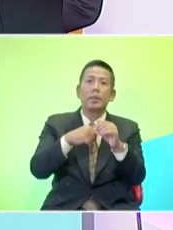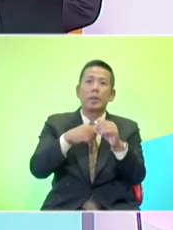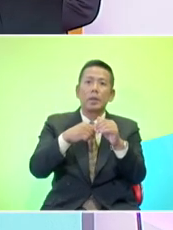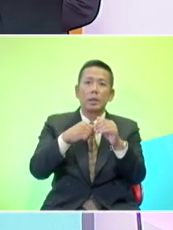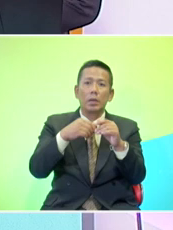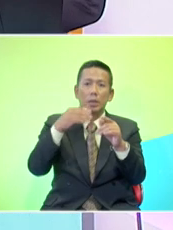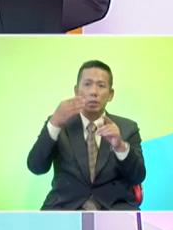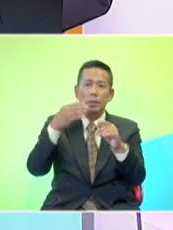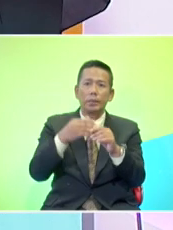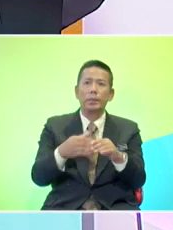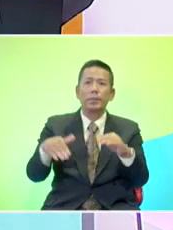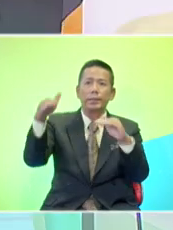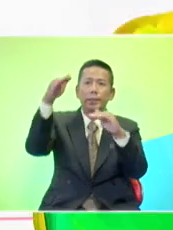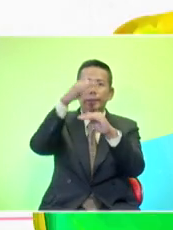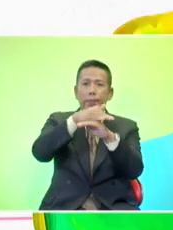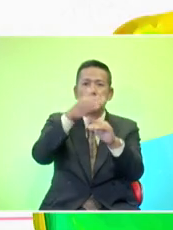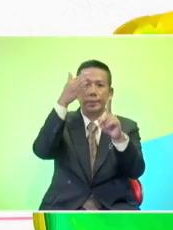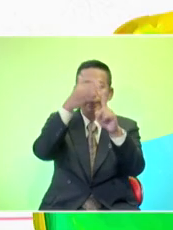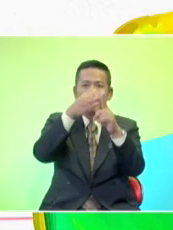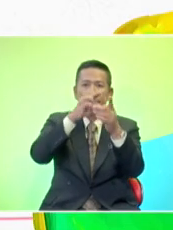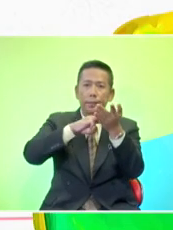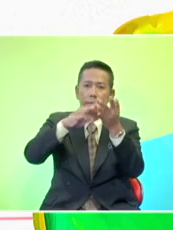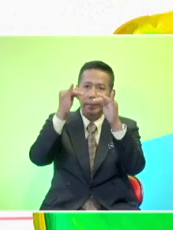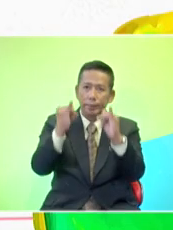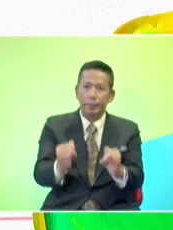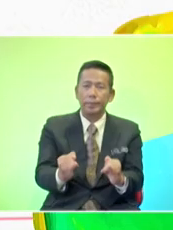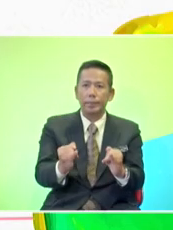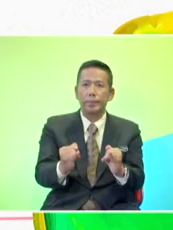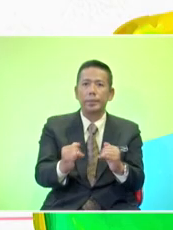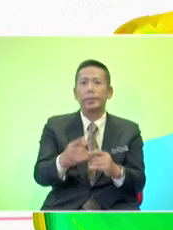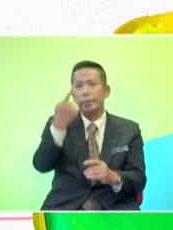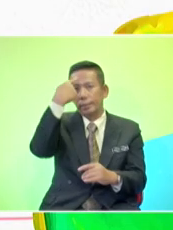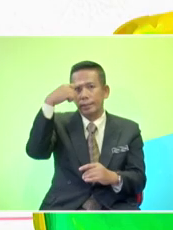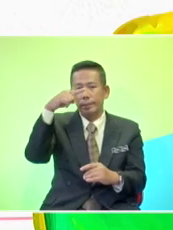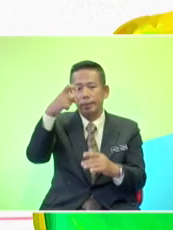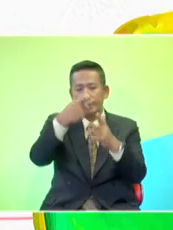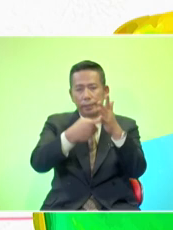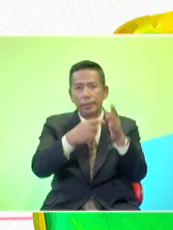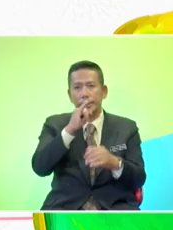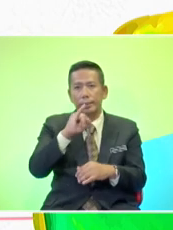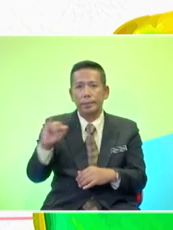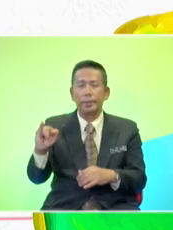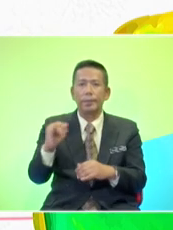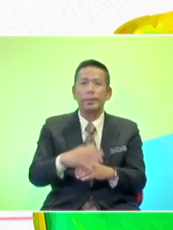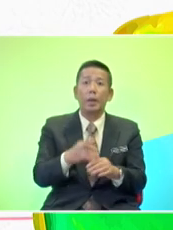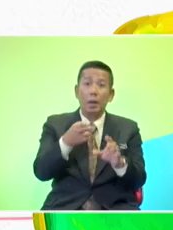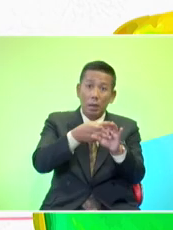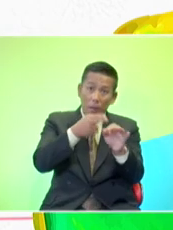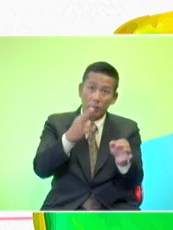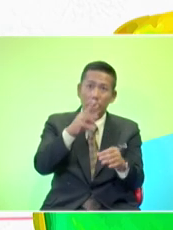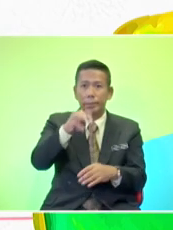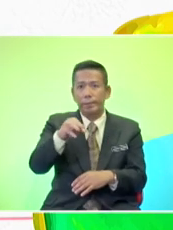beteraskan pengetahuan dan juga kemahiran seni visual Oke dan juga untuk Menghargai karya masing-masing